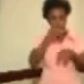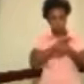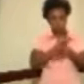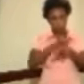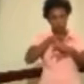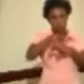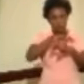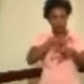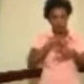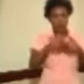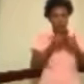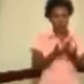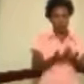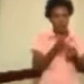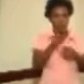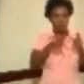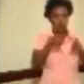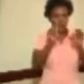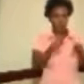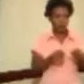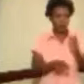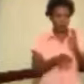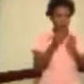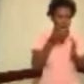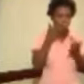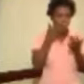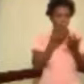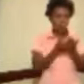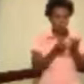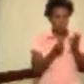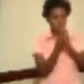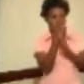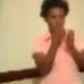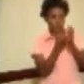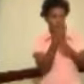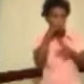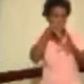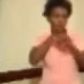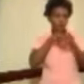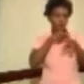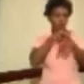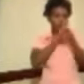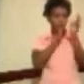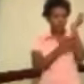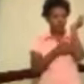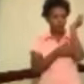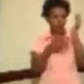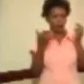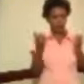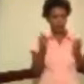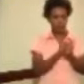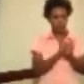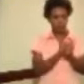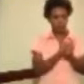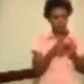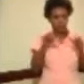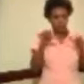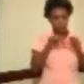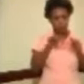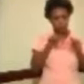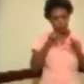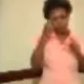producteur en matière d'alimentation. Ça veut dire qu'on a une politique qui est polyvalente pour faire en même temps